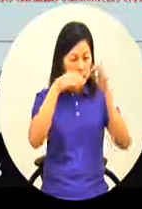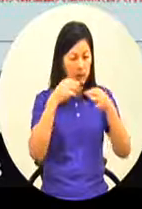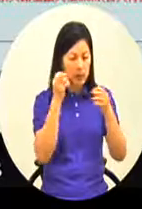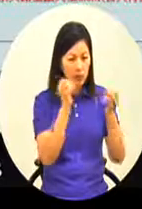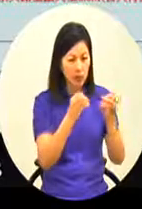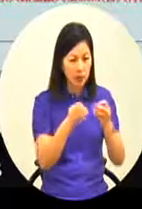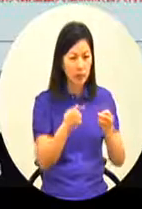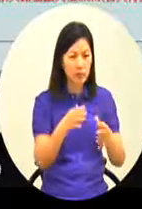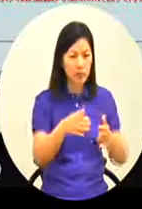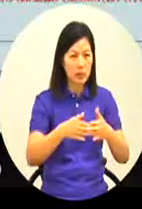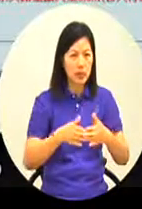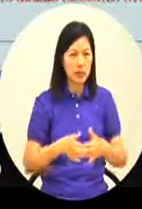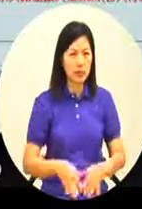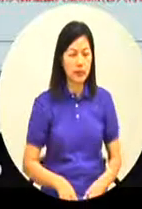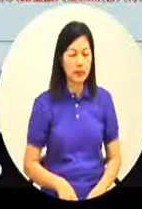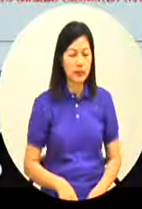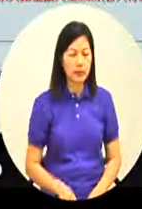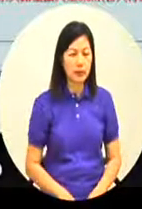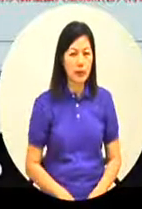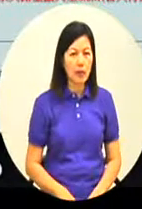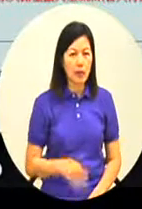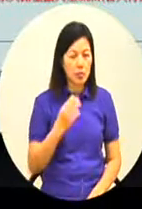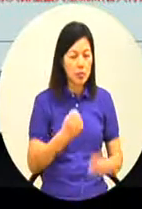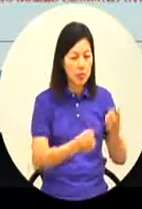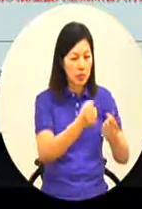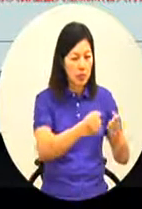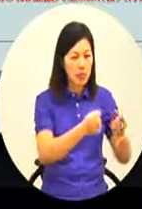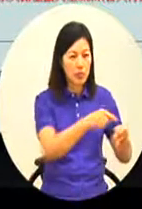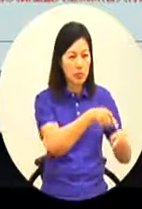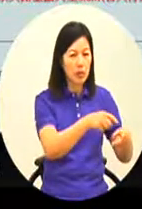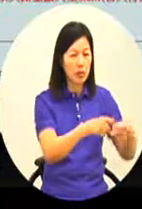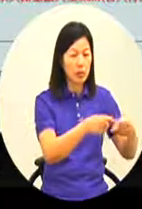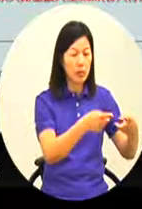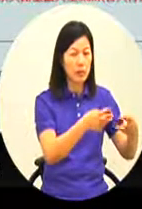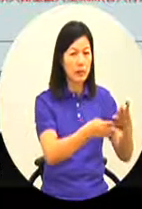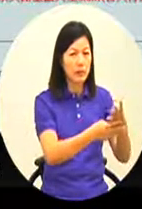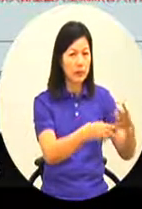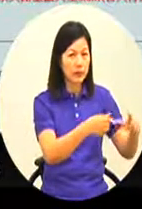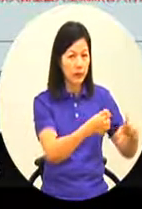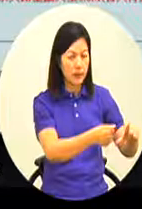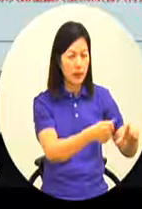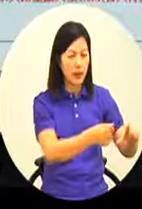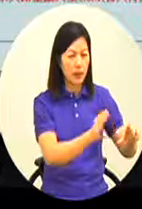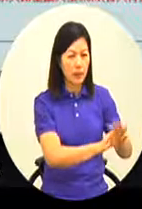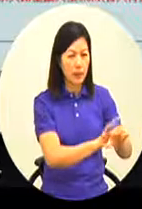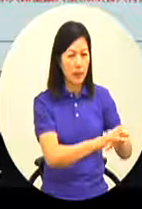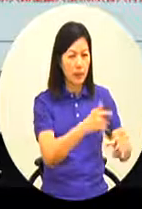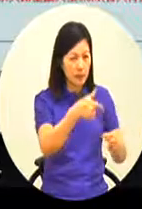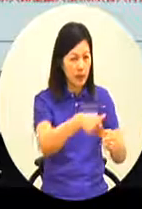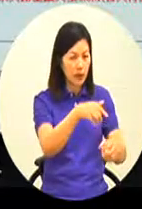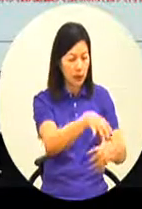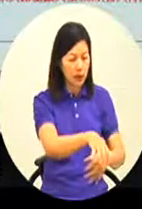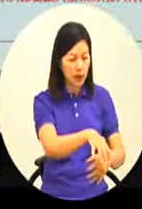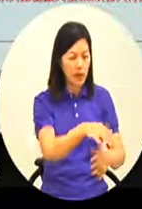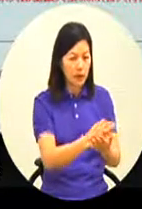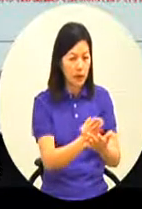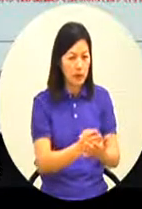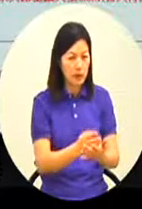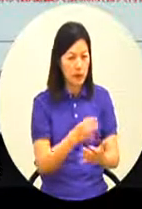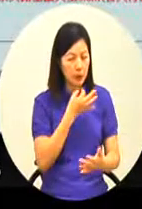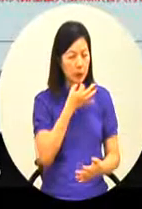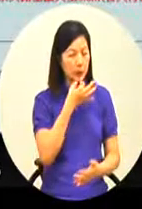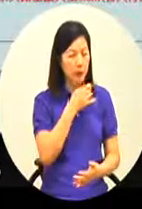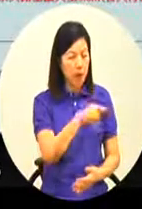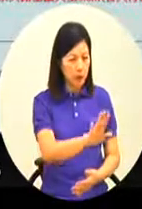的汽车工业区，或者是你是为了旁边加油站等等，我想你单就这一